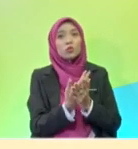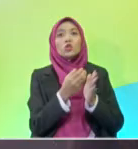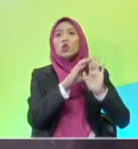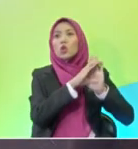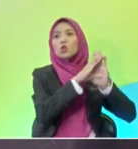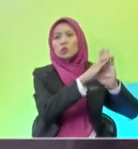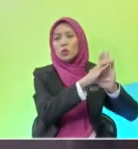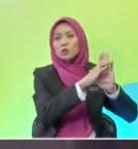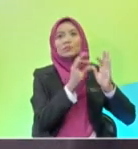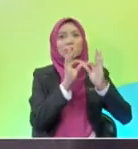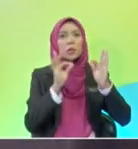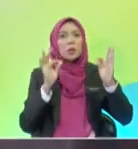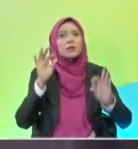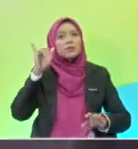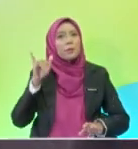Ivan